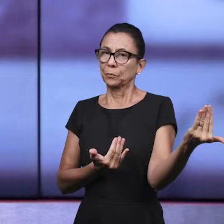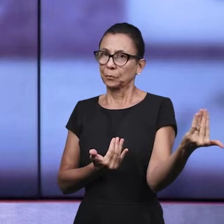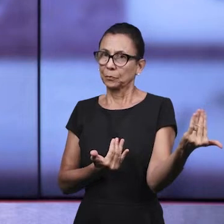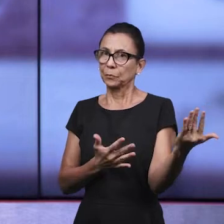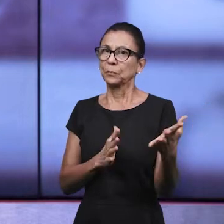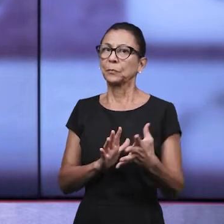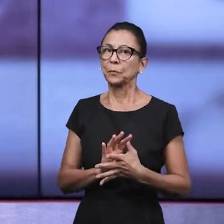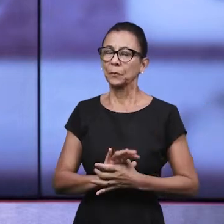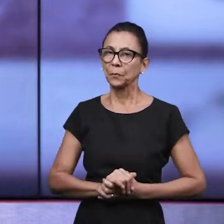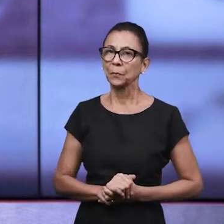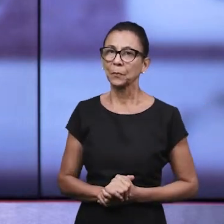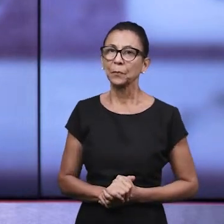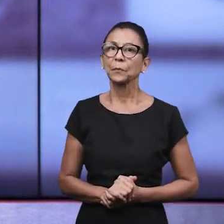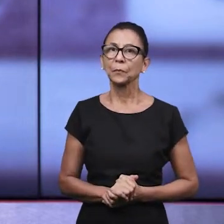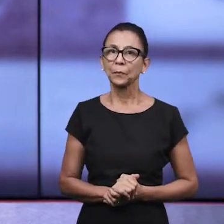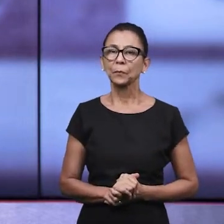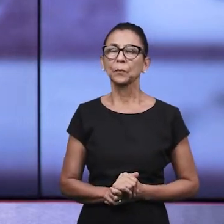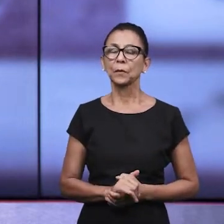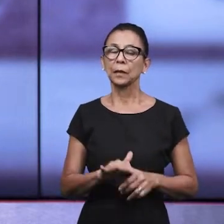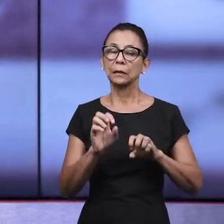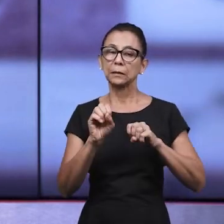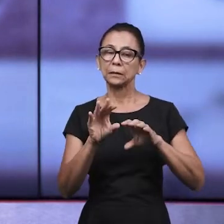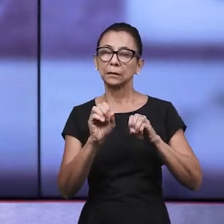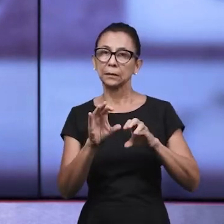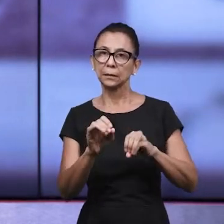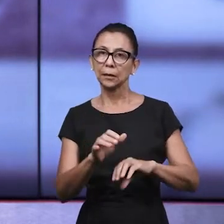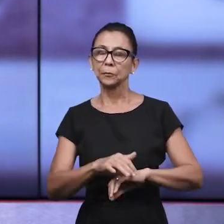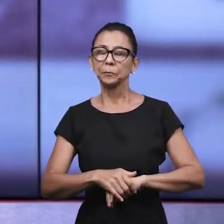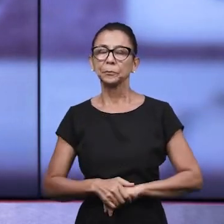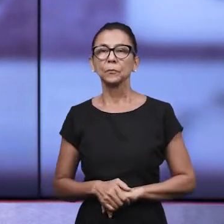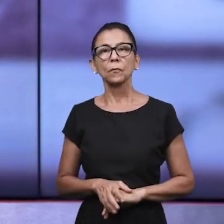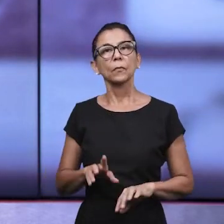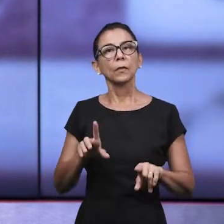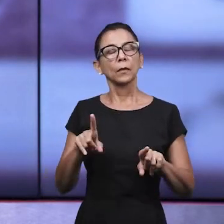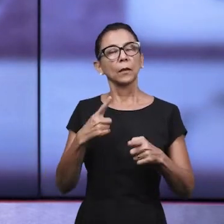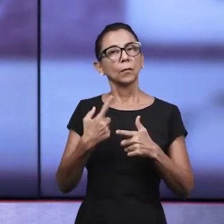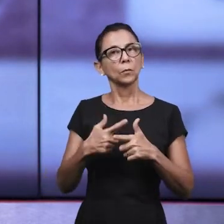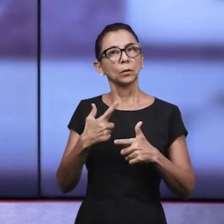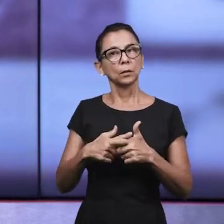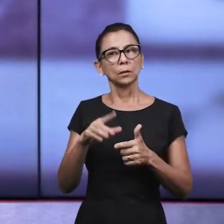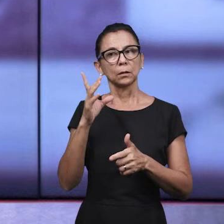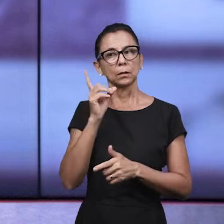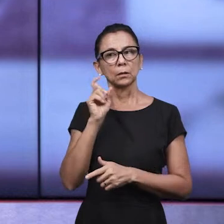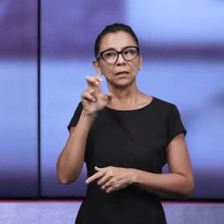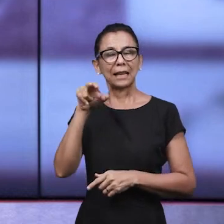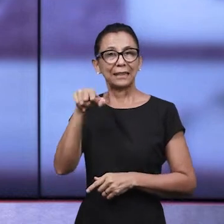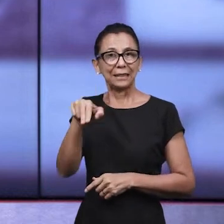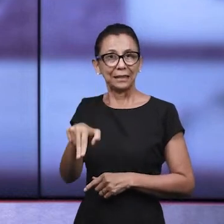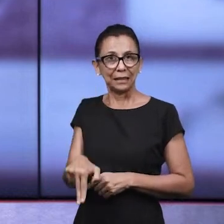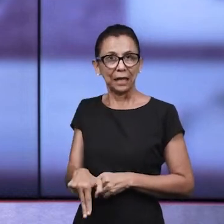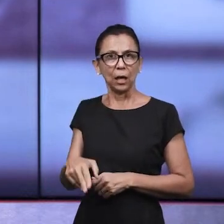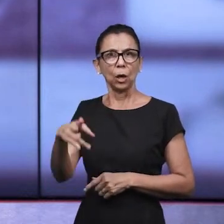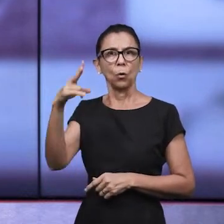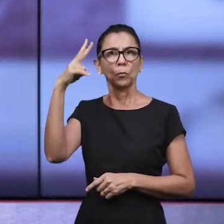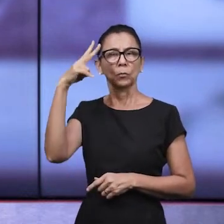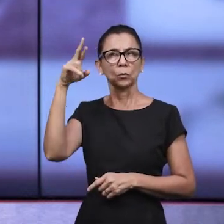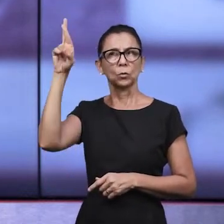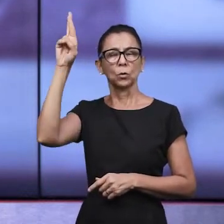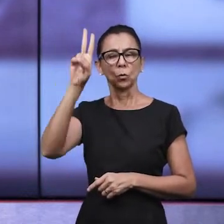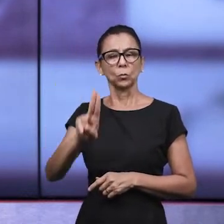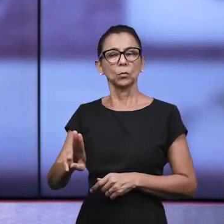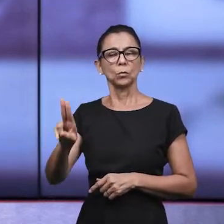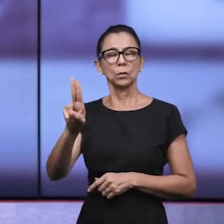demandé qu'on fasse connaître le rêve et son interprétation, Daniel n'a pas cherché les autres savants qu'il y avait en